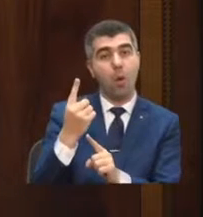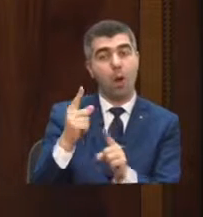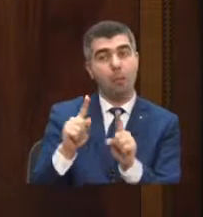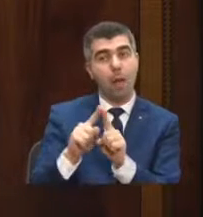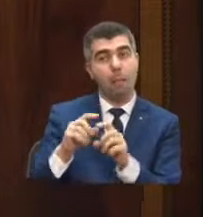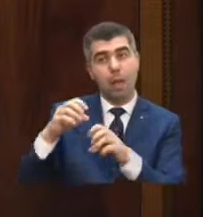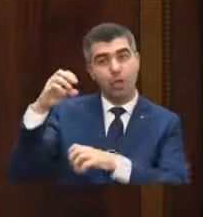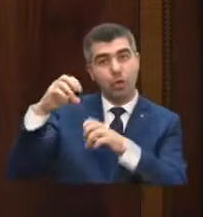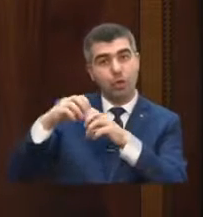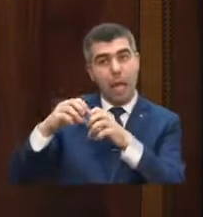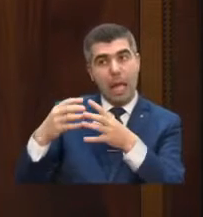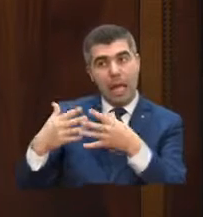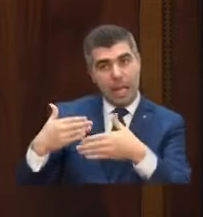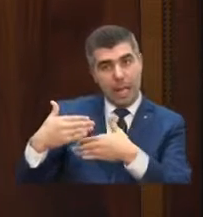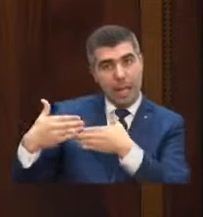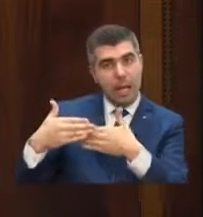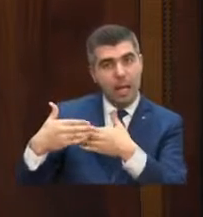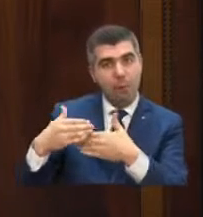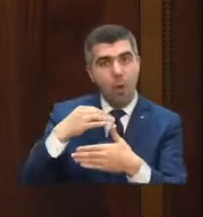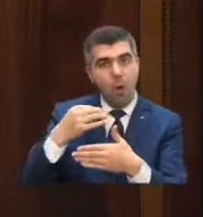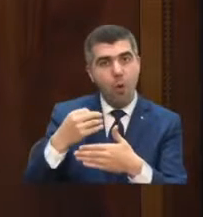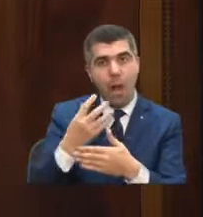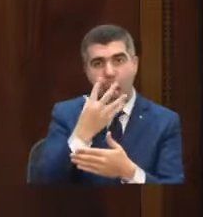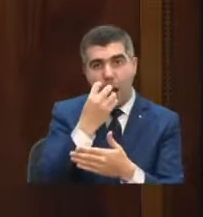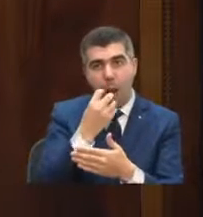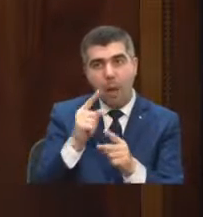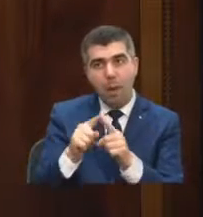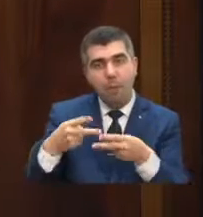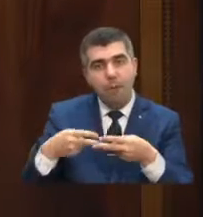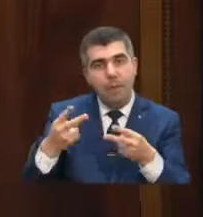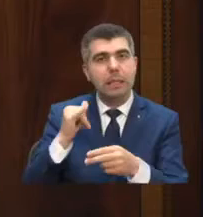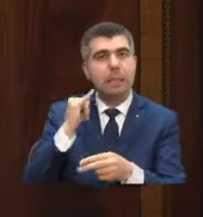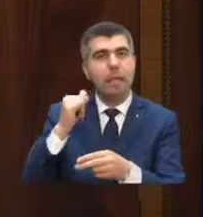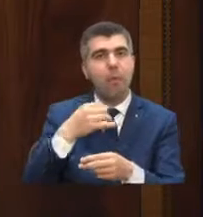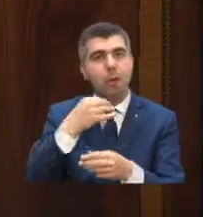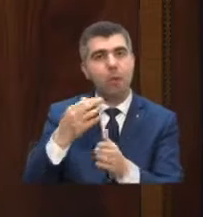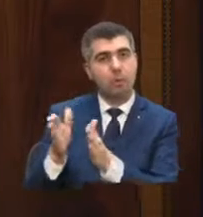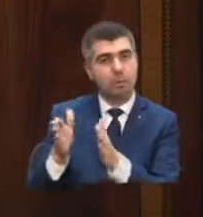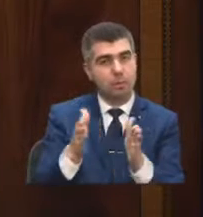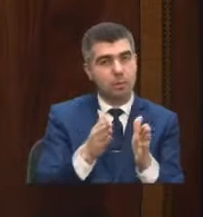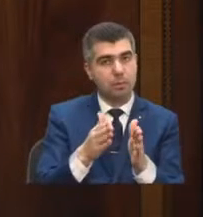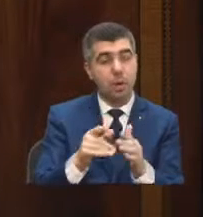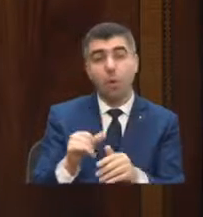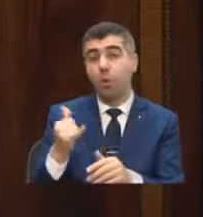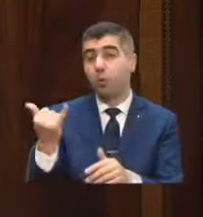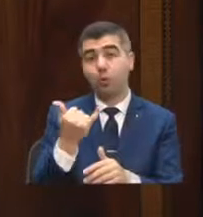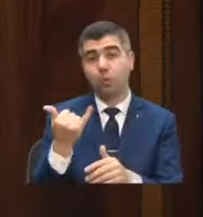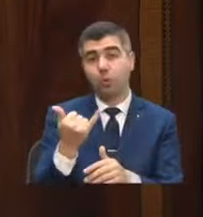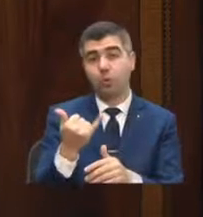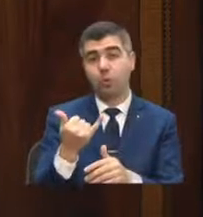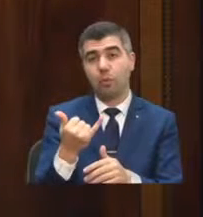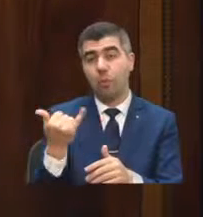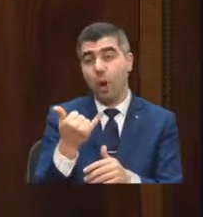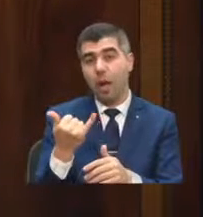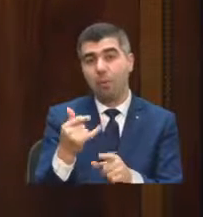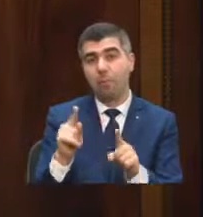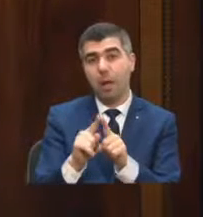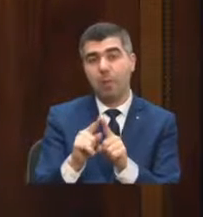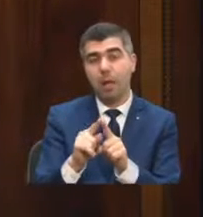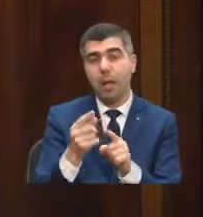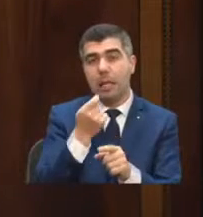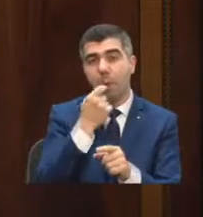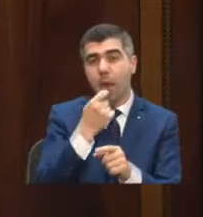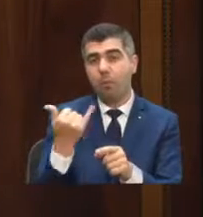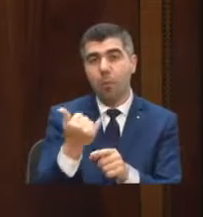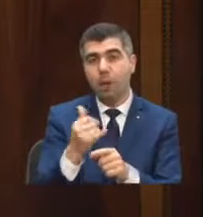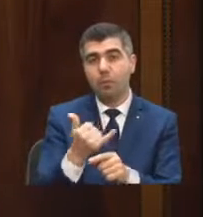من كيبدا بشكل عام المرض ديال الانفلونزا. سبل ديال الوقايه هو التطعيم، يعني التلقيح. هذه هناك